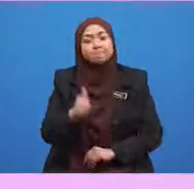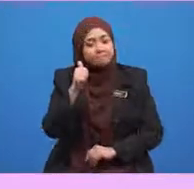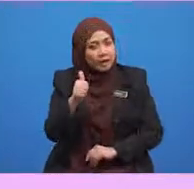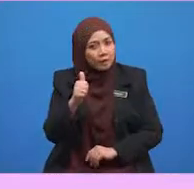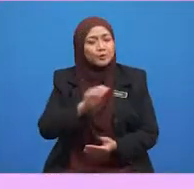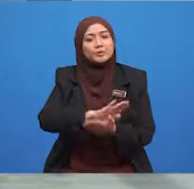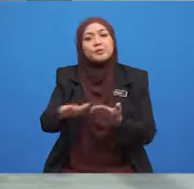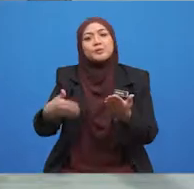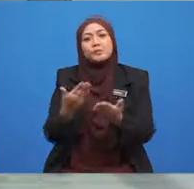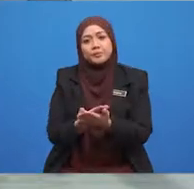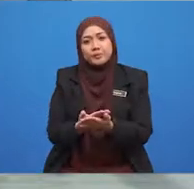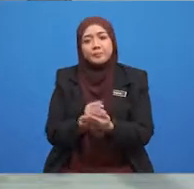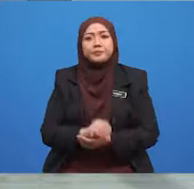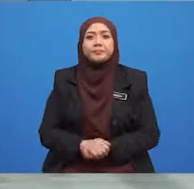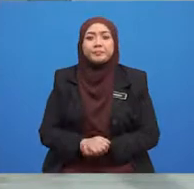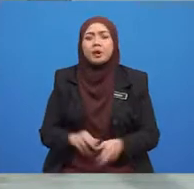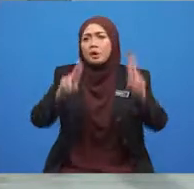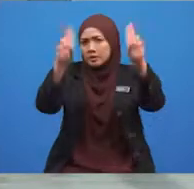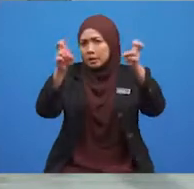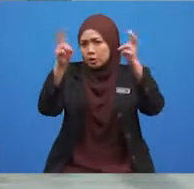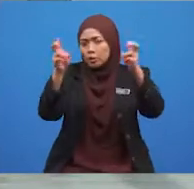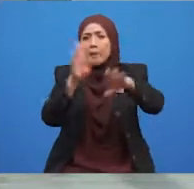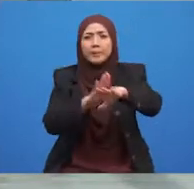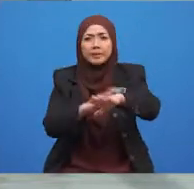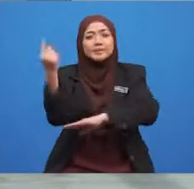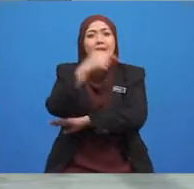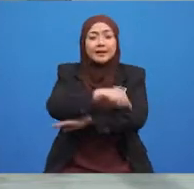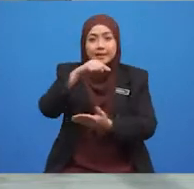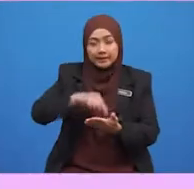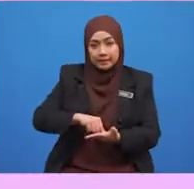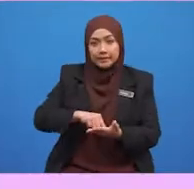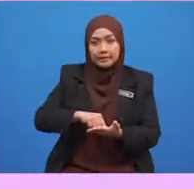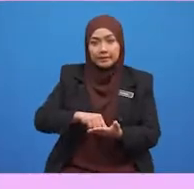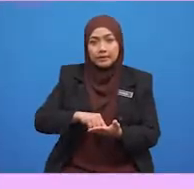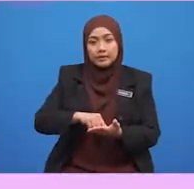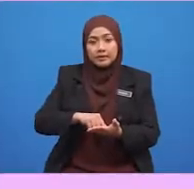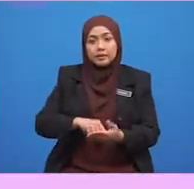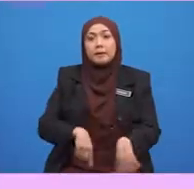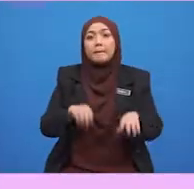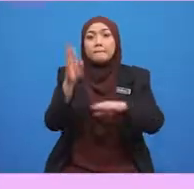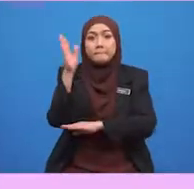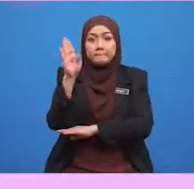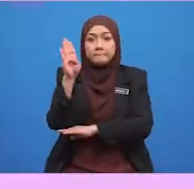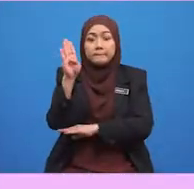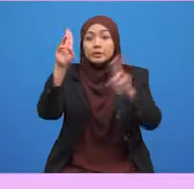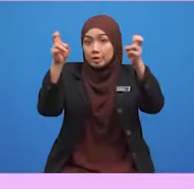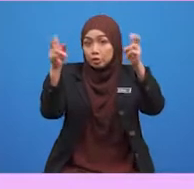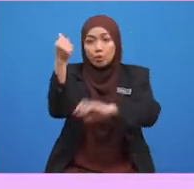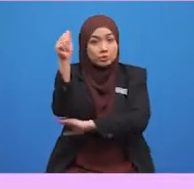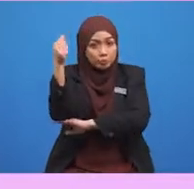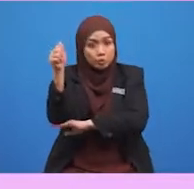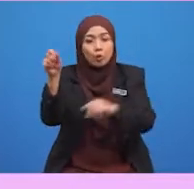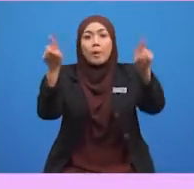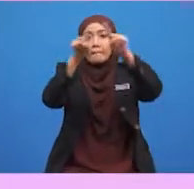semua! Topik yang kita akan pelajari pada hari ini ialah bab 10,